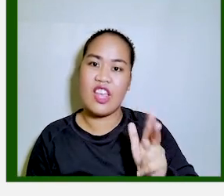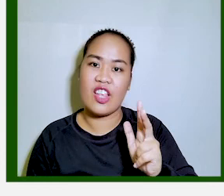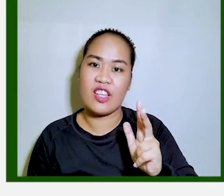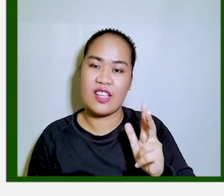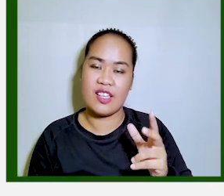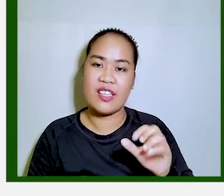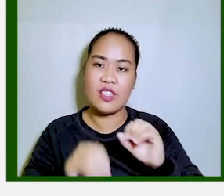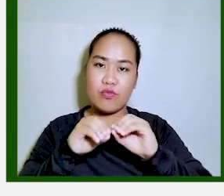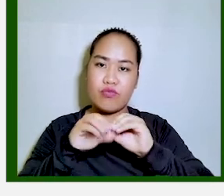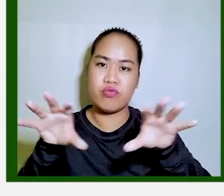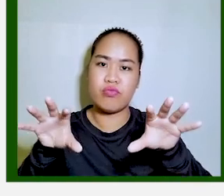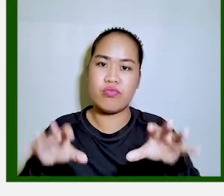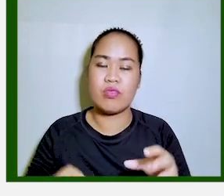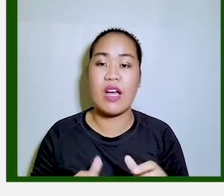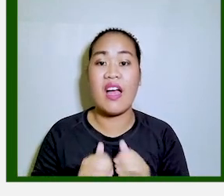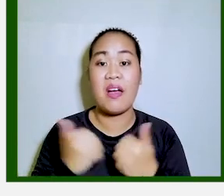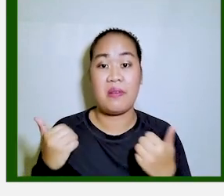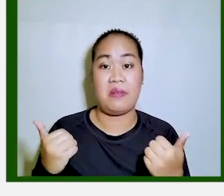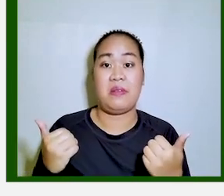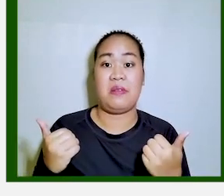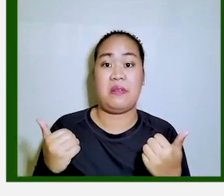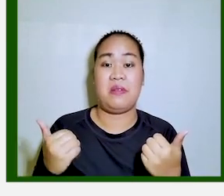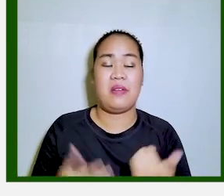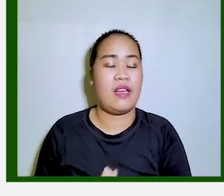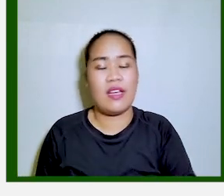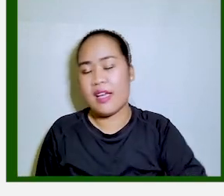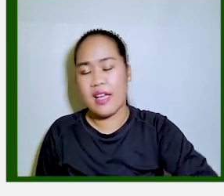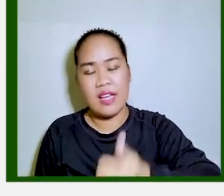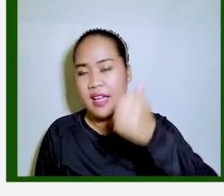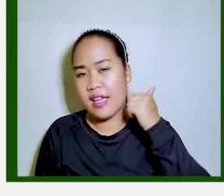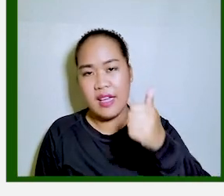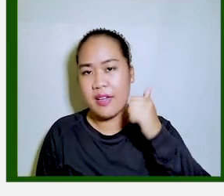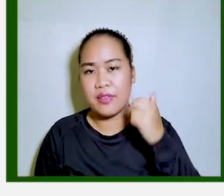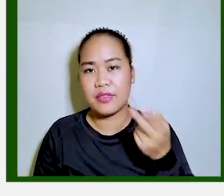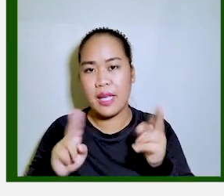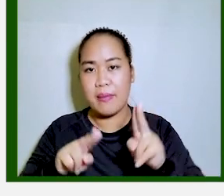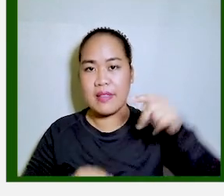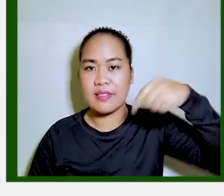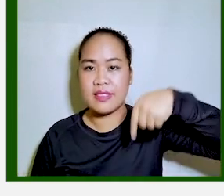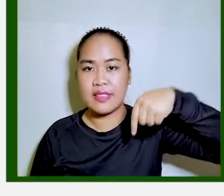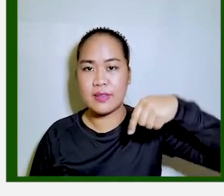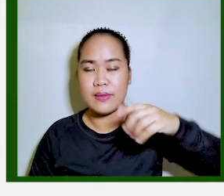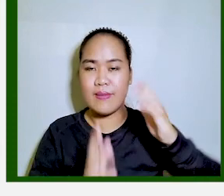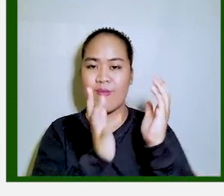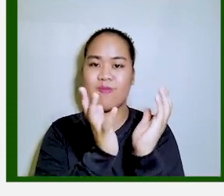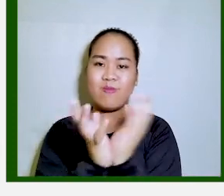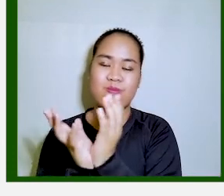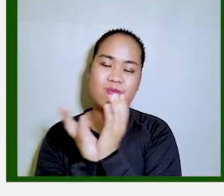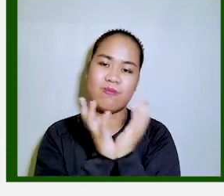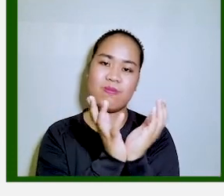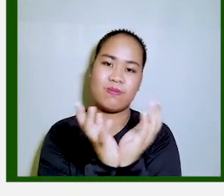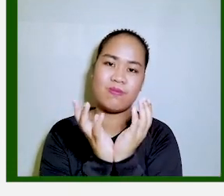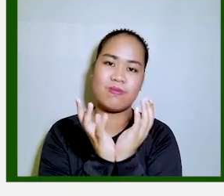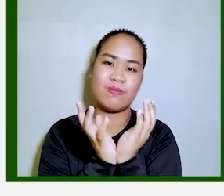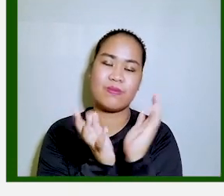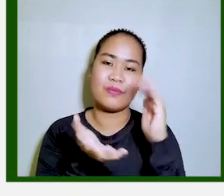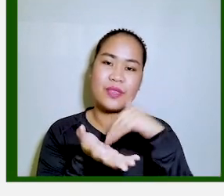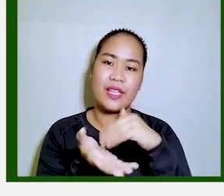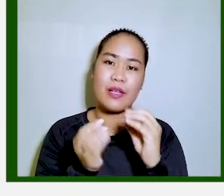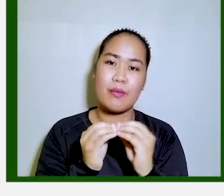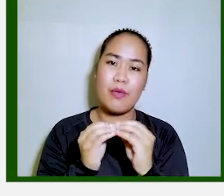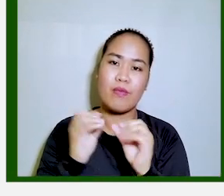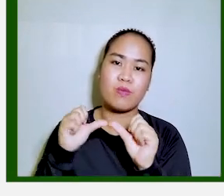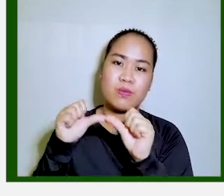So, yan yung mga ayaw nating mangyari dito sa ating komunidad. Kaya nga, again, continuous pa rin ang